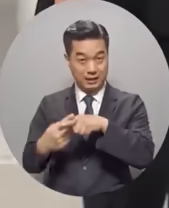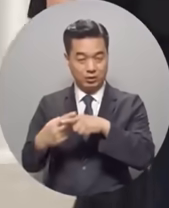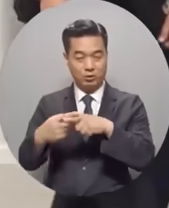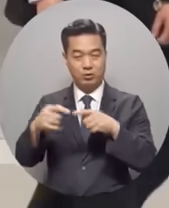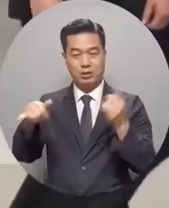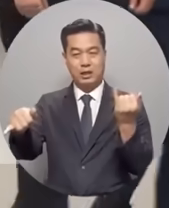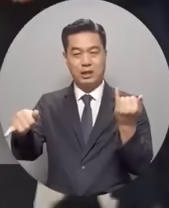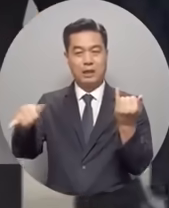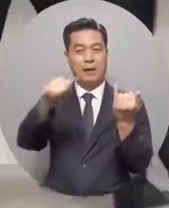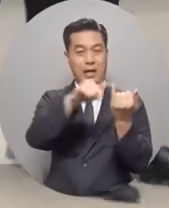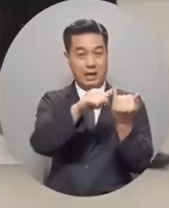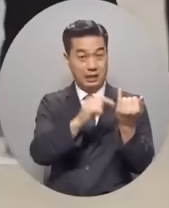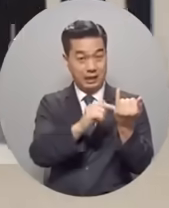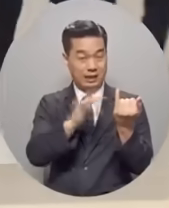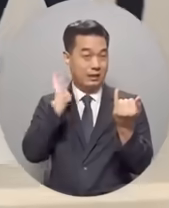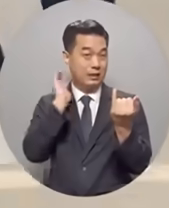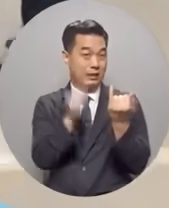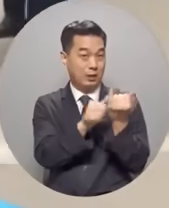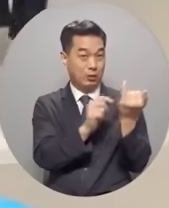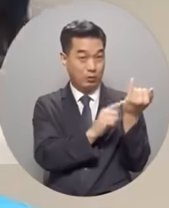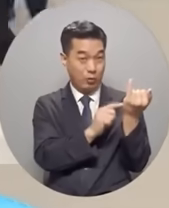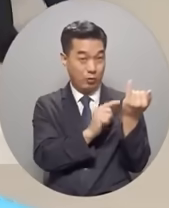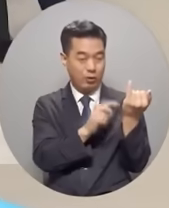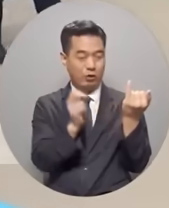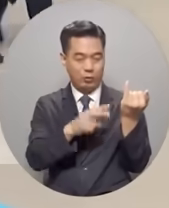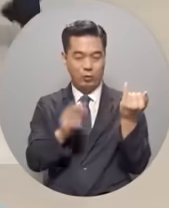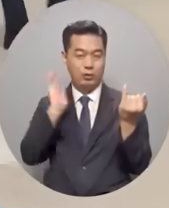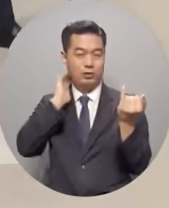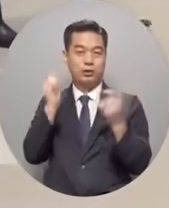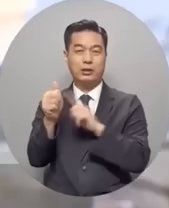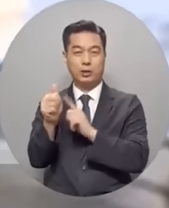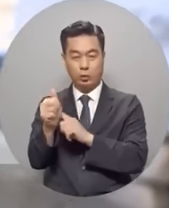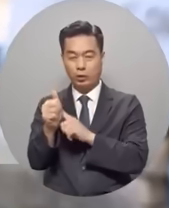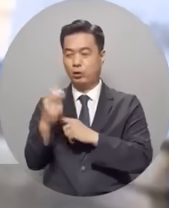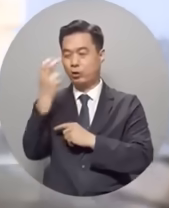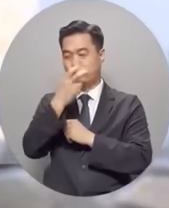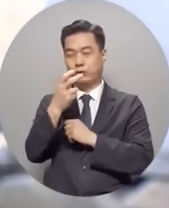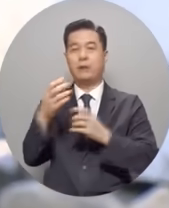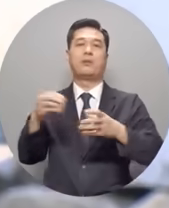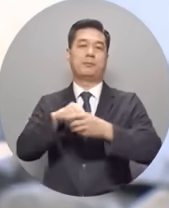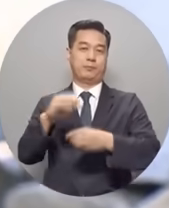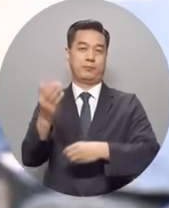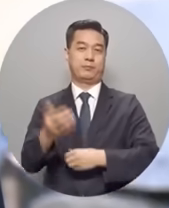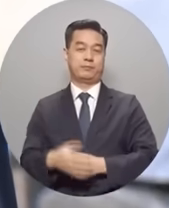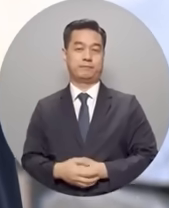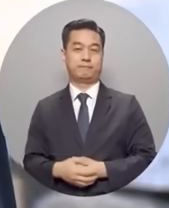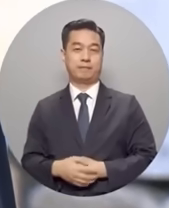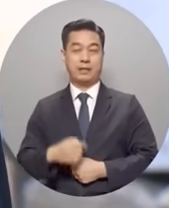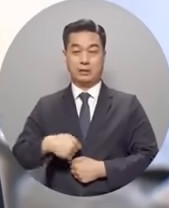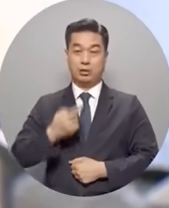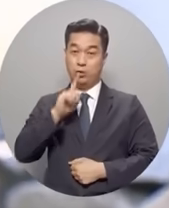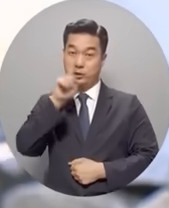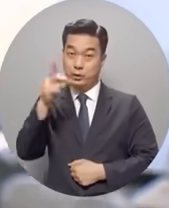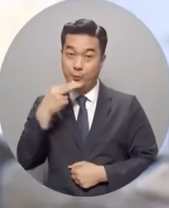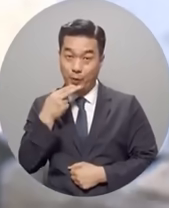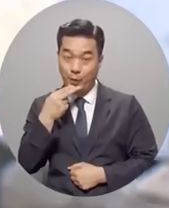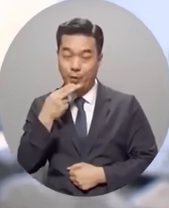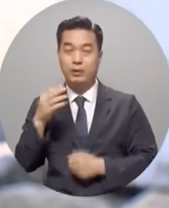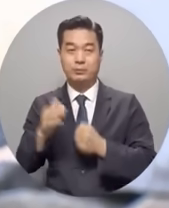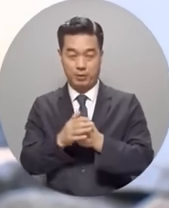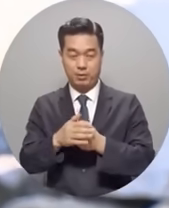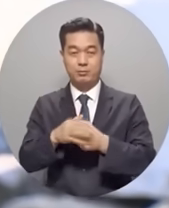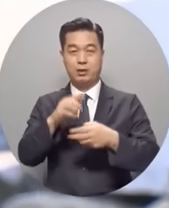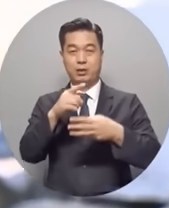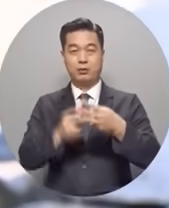쪽인 배우자 김 여사와 공직자 윤석열 대통령도 수사 대상이 됩니다. 자진 신고하지 않았다면 윤